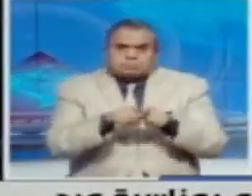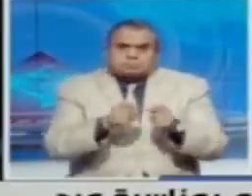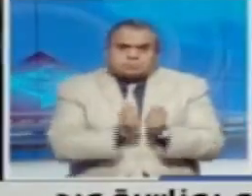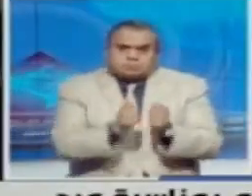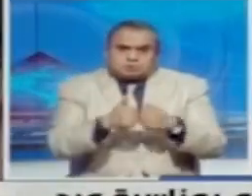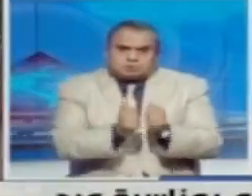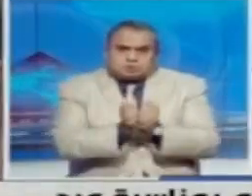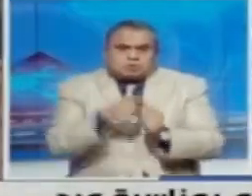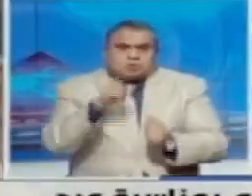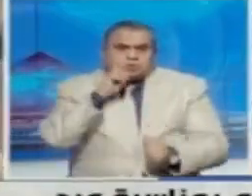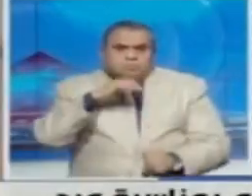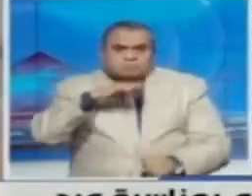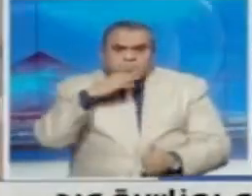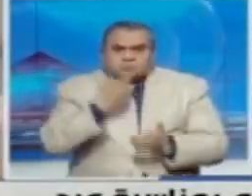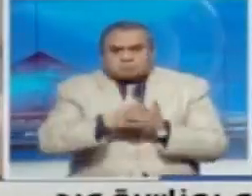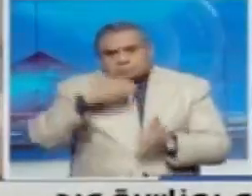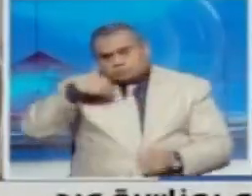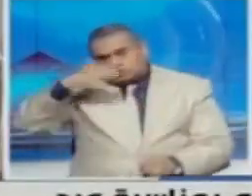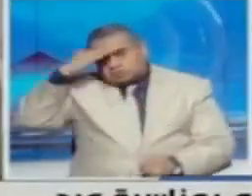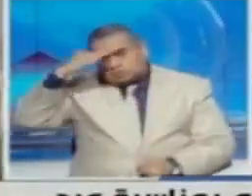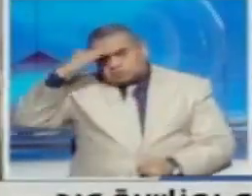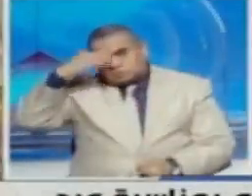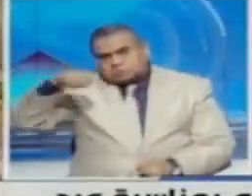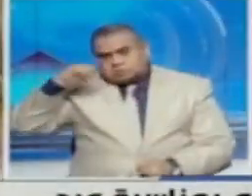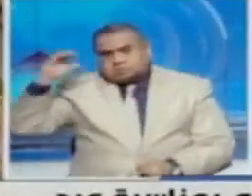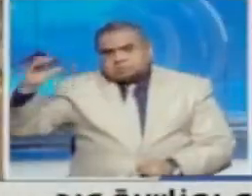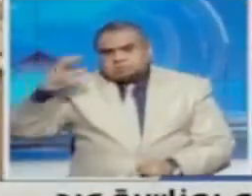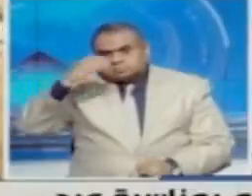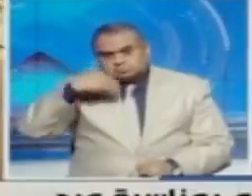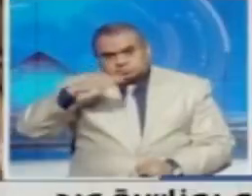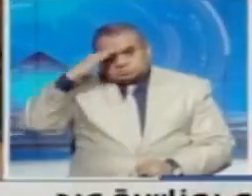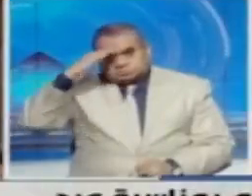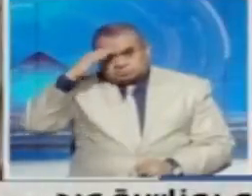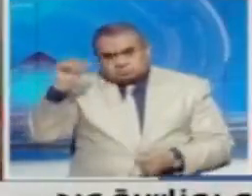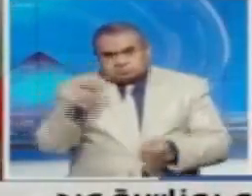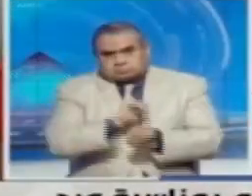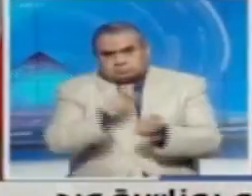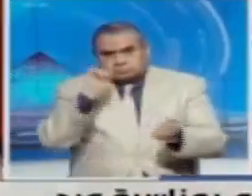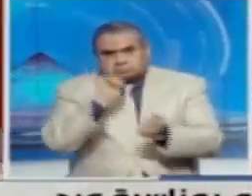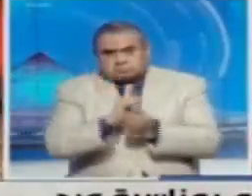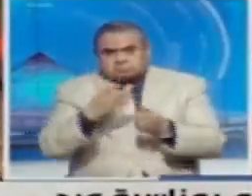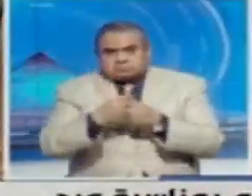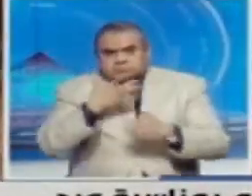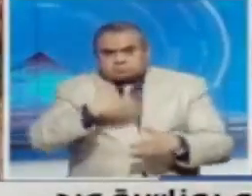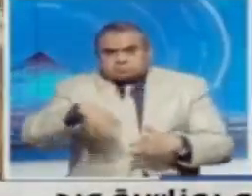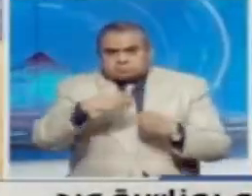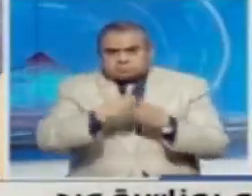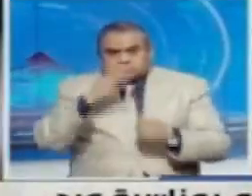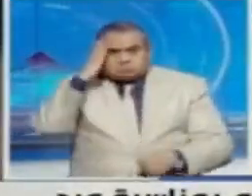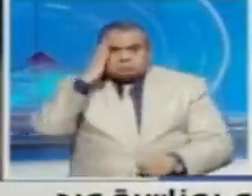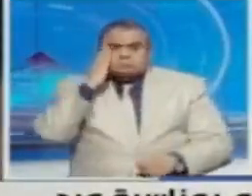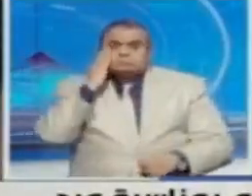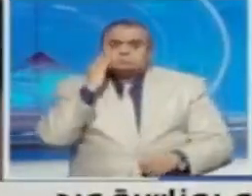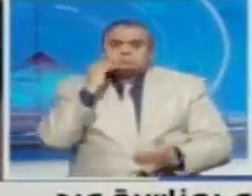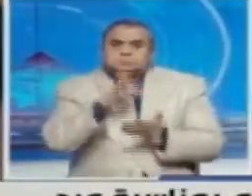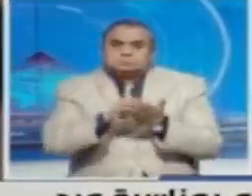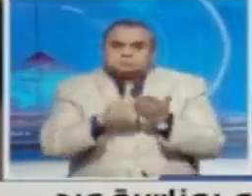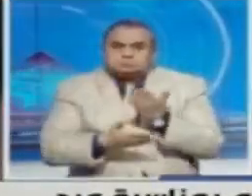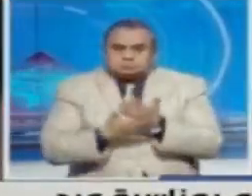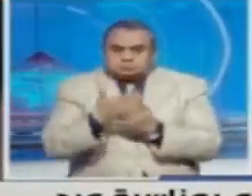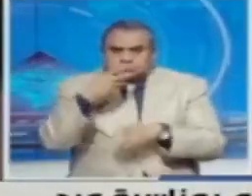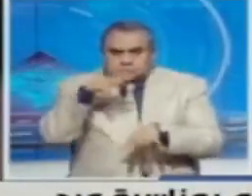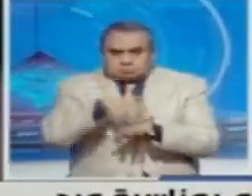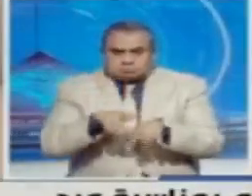وذويهم، موجهين الشكر لرئيس الجمهورية على هذا العفو الذي أتاح لهم فرصة لبداية حياة